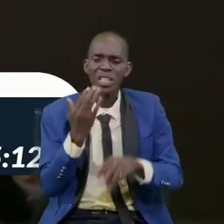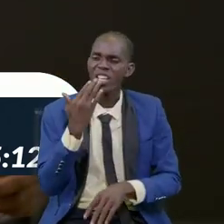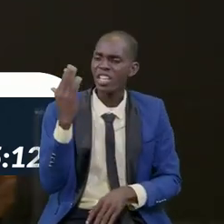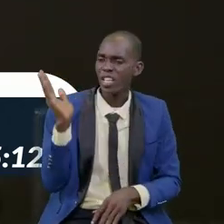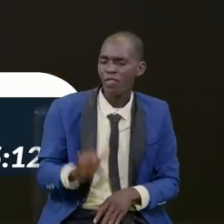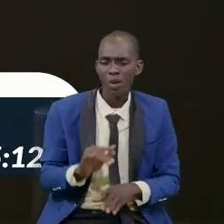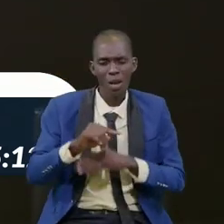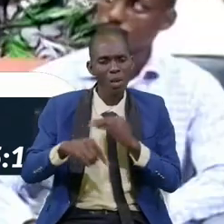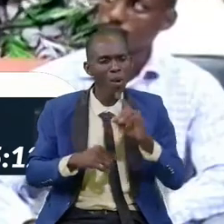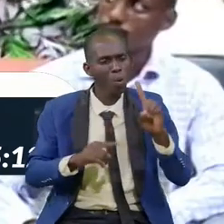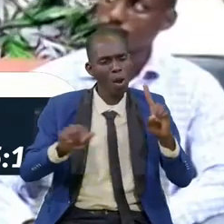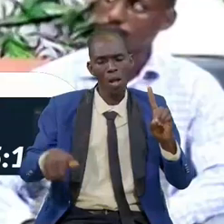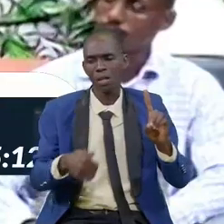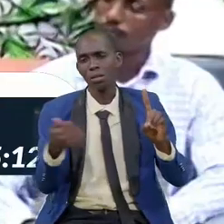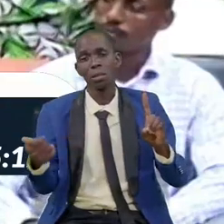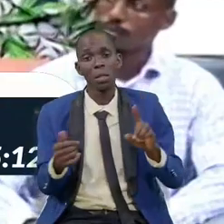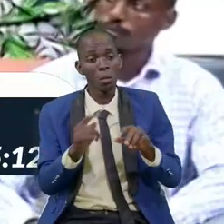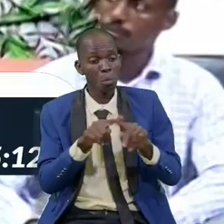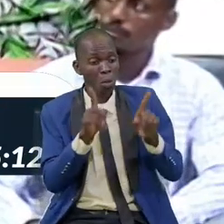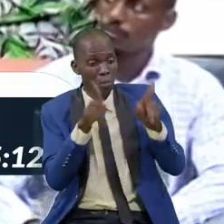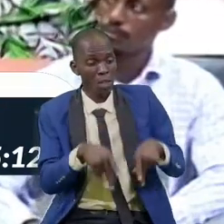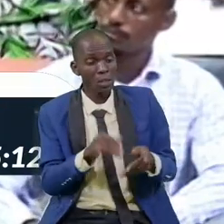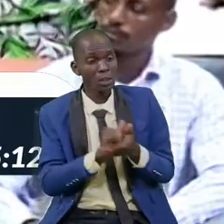par-là. Mais c'est dit ici que